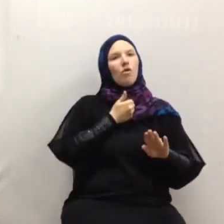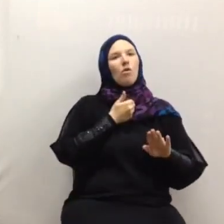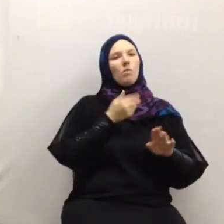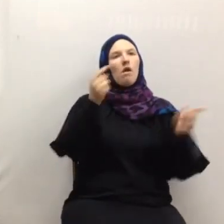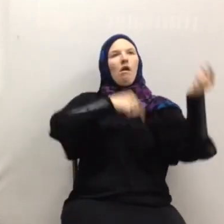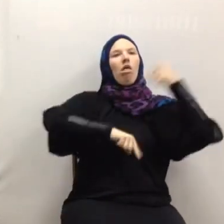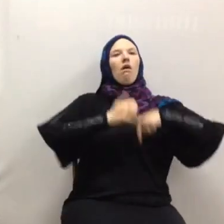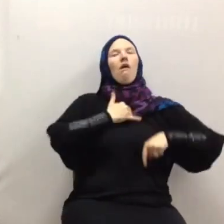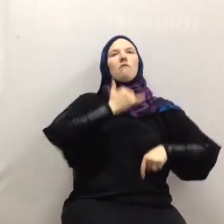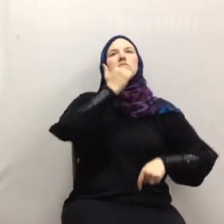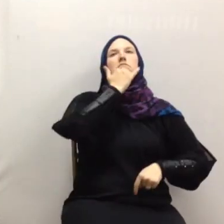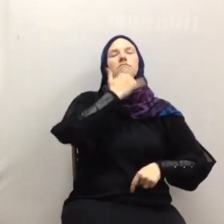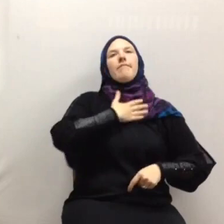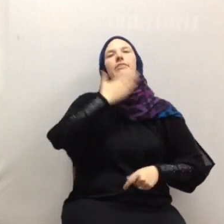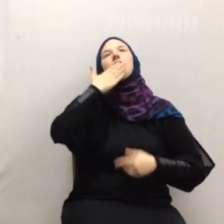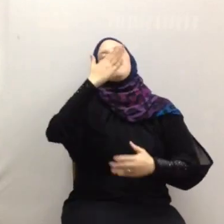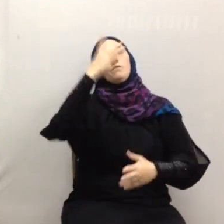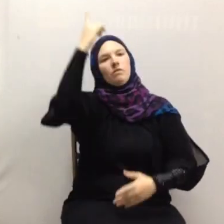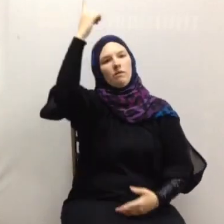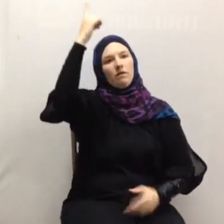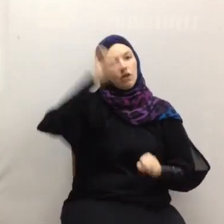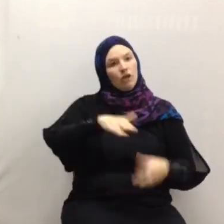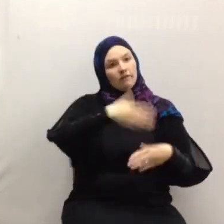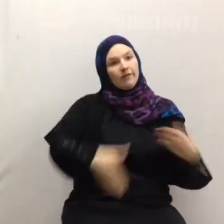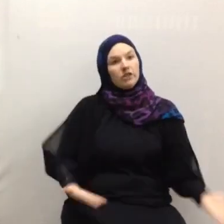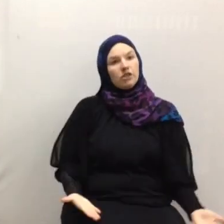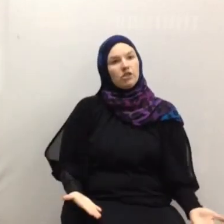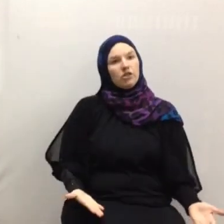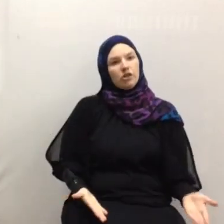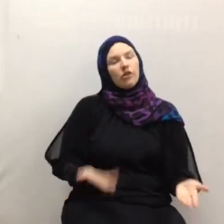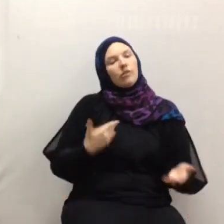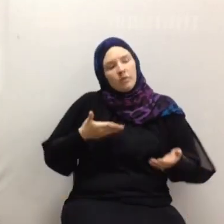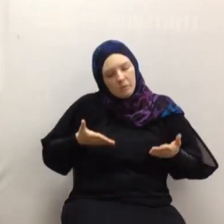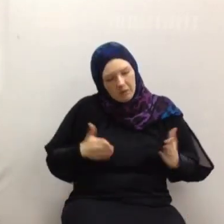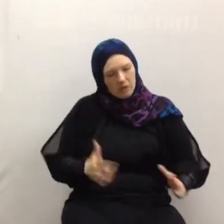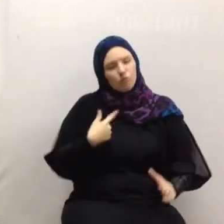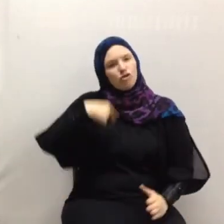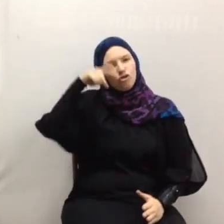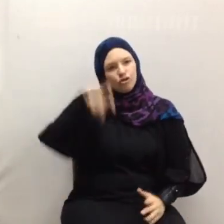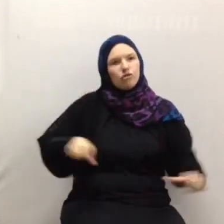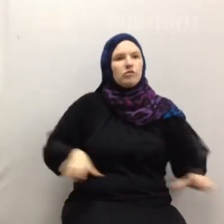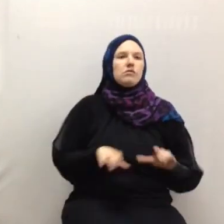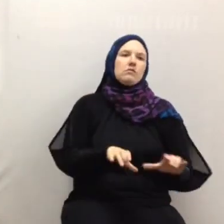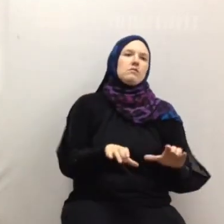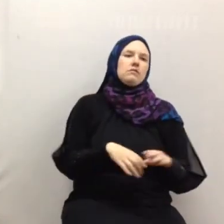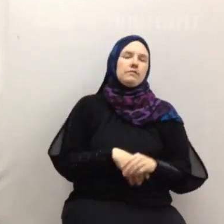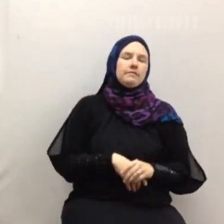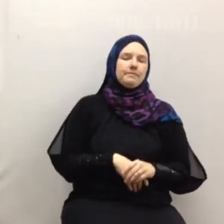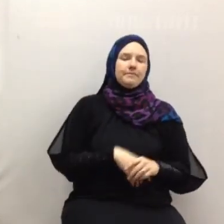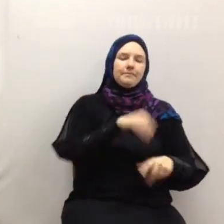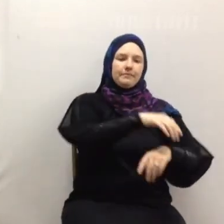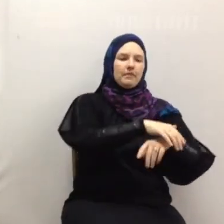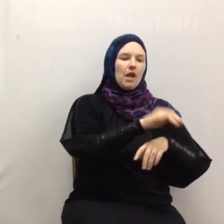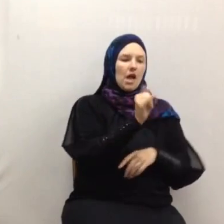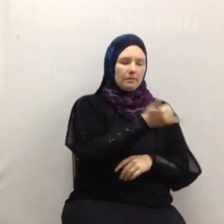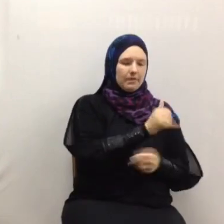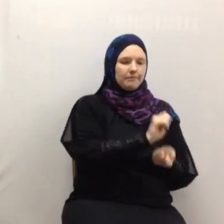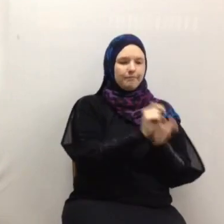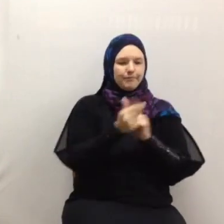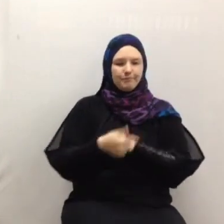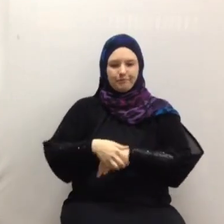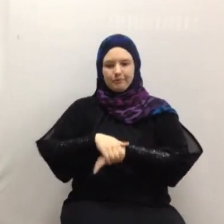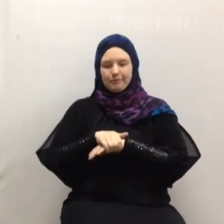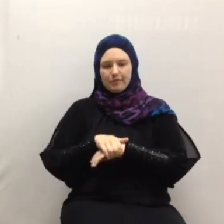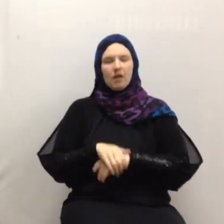Allah, the way we should. اتَّقُوا اللَّهَ حَقَّ تُقَاتِهِ. Protect yourself